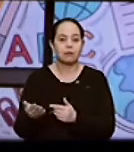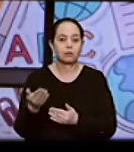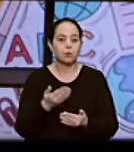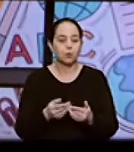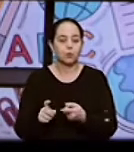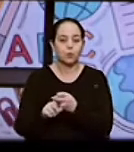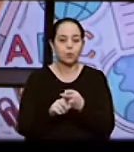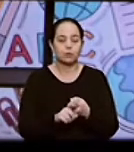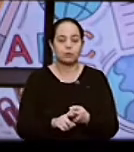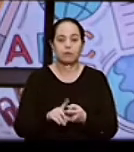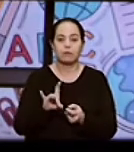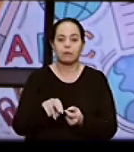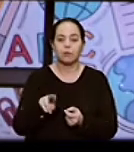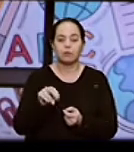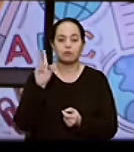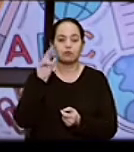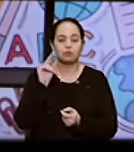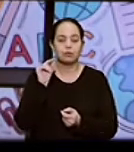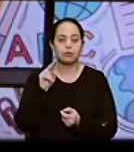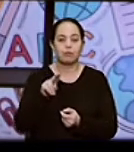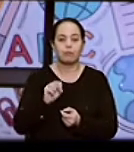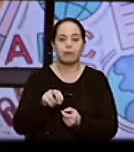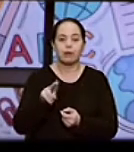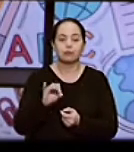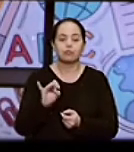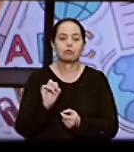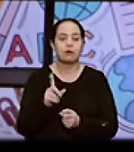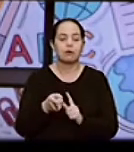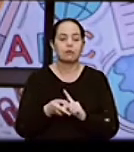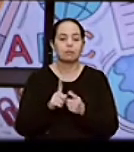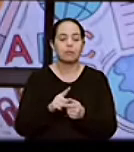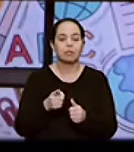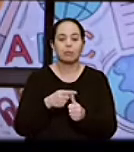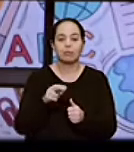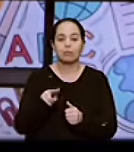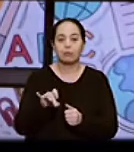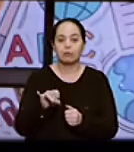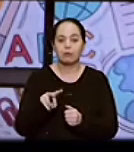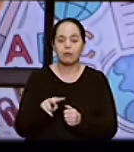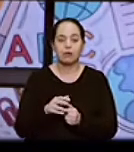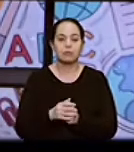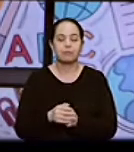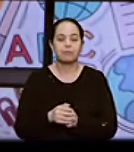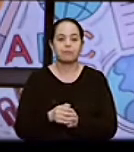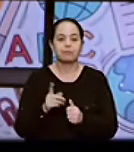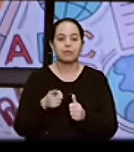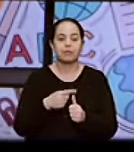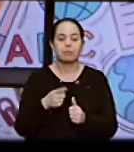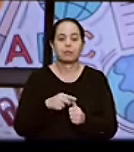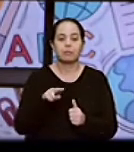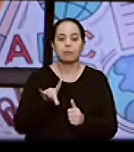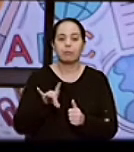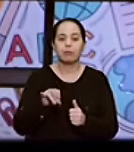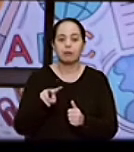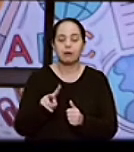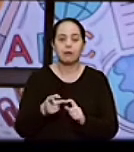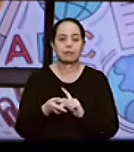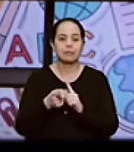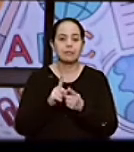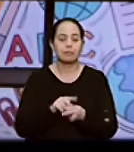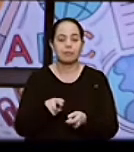падеже. Как изменяются имена прилагательные? Имена прилагательные изменяются по